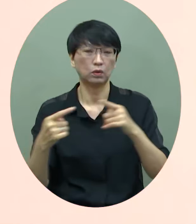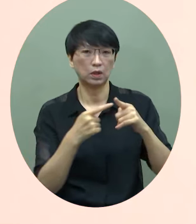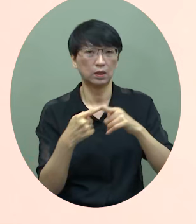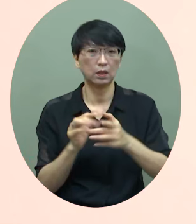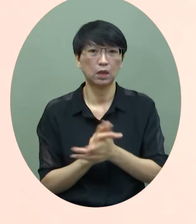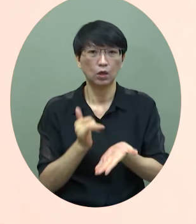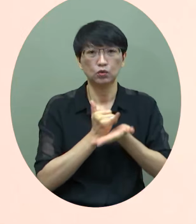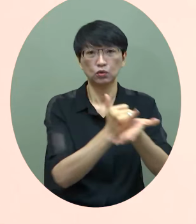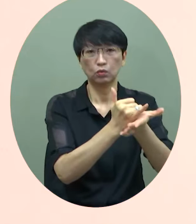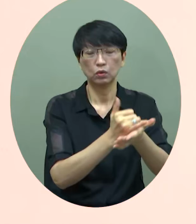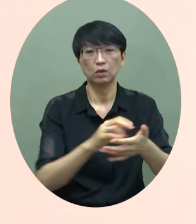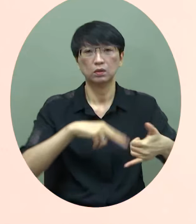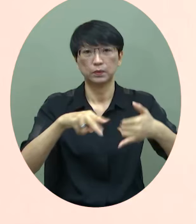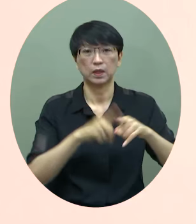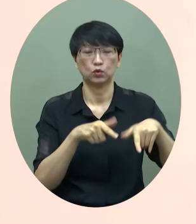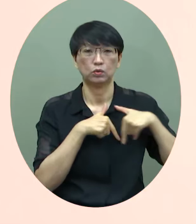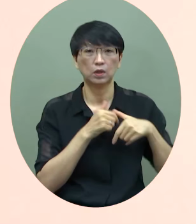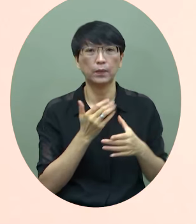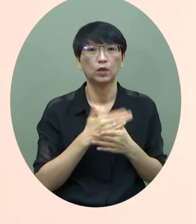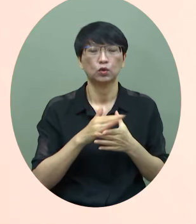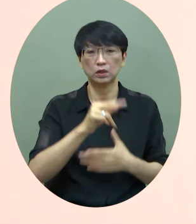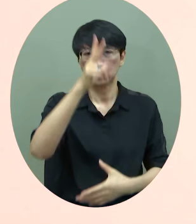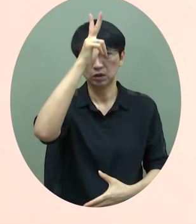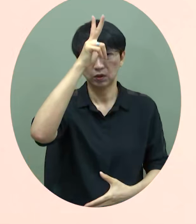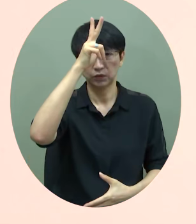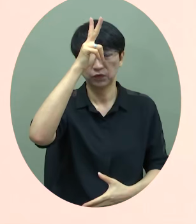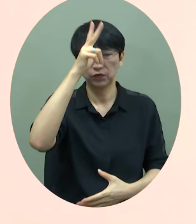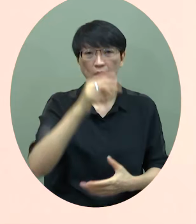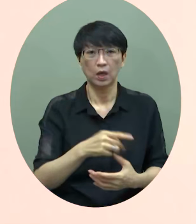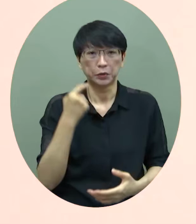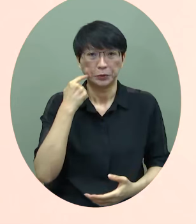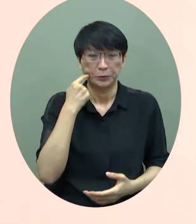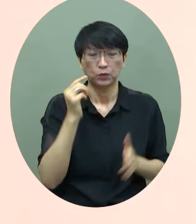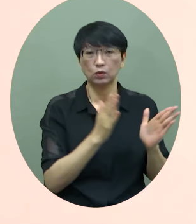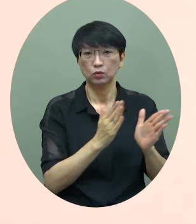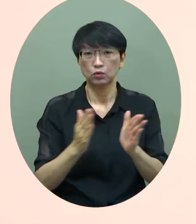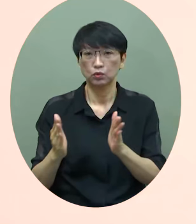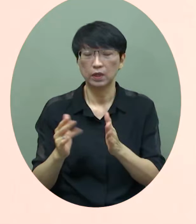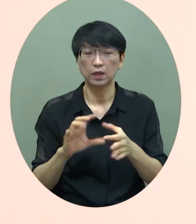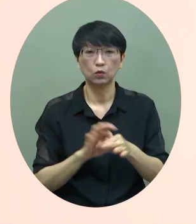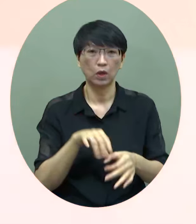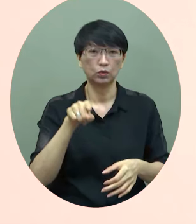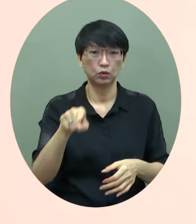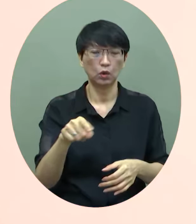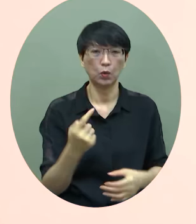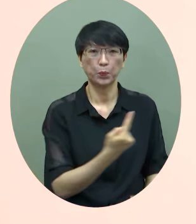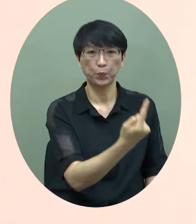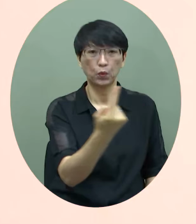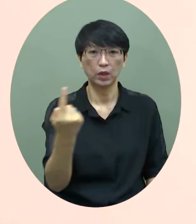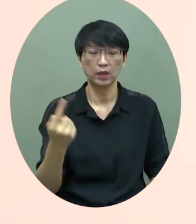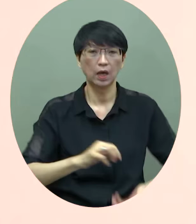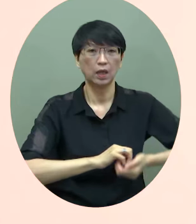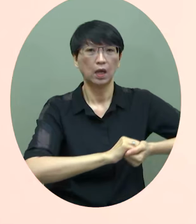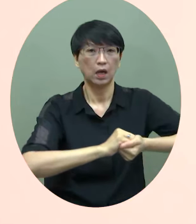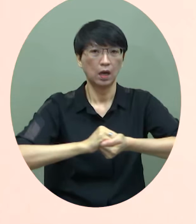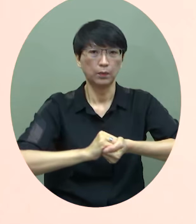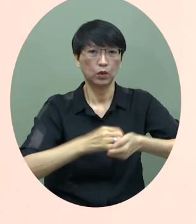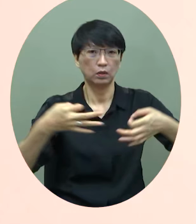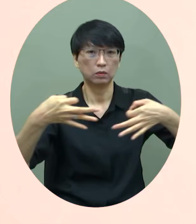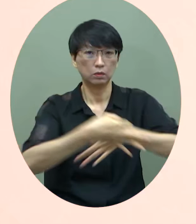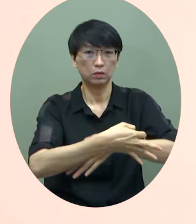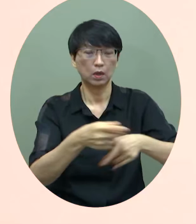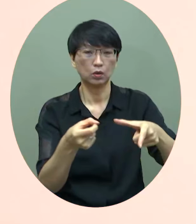被我們送去檢疫中心所以特區政府是非常嚴肅處理我們每一間的合約或者合作夥